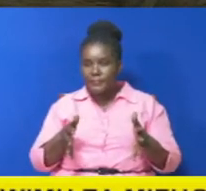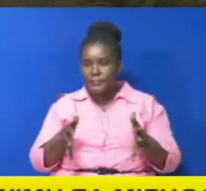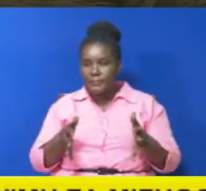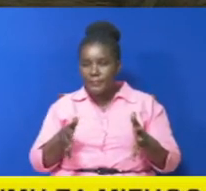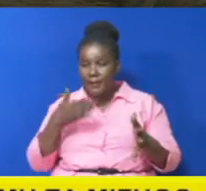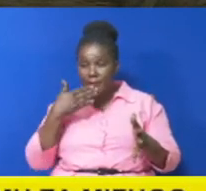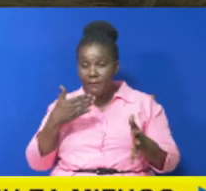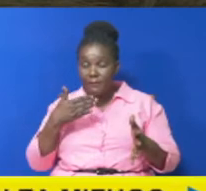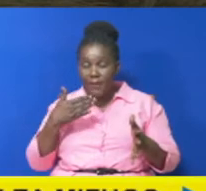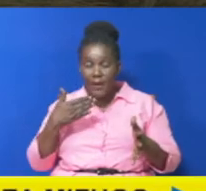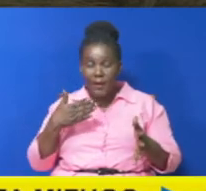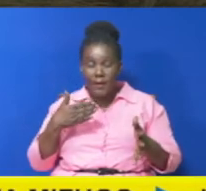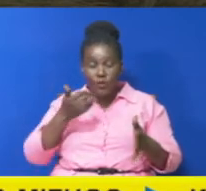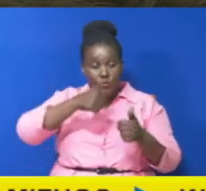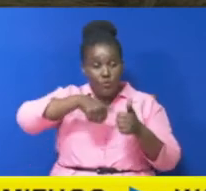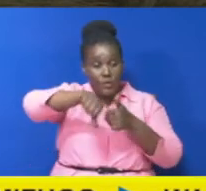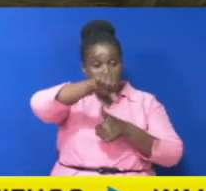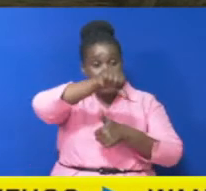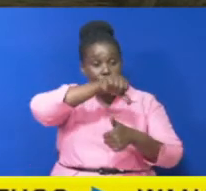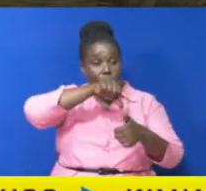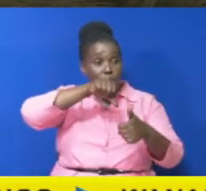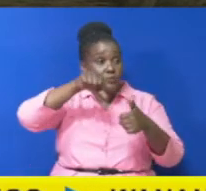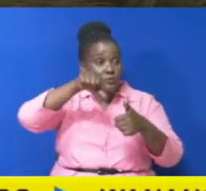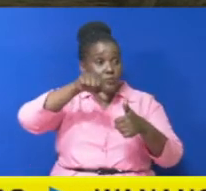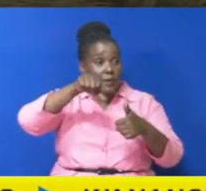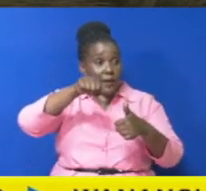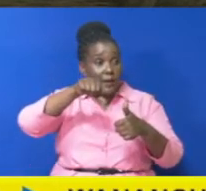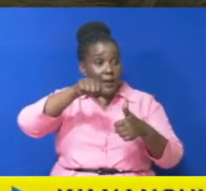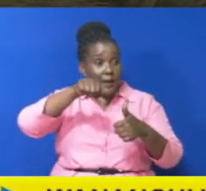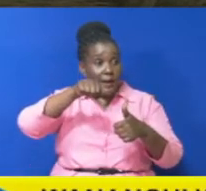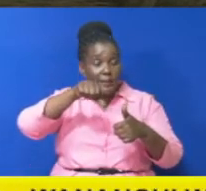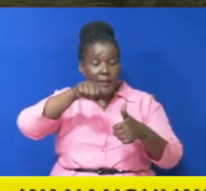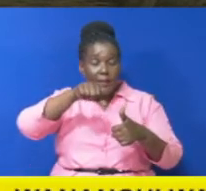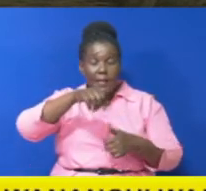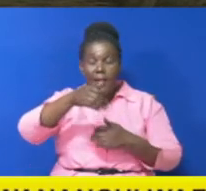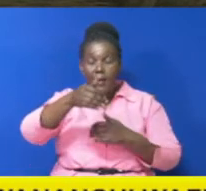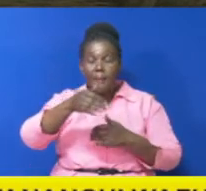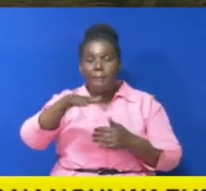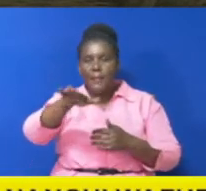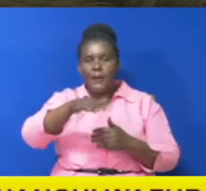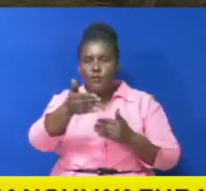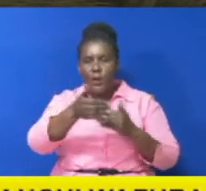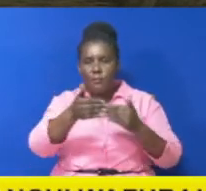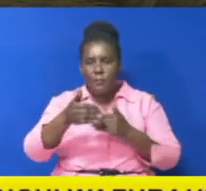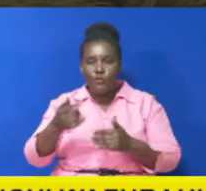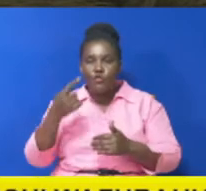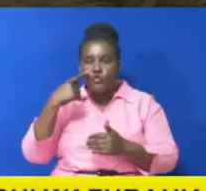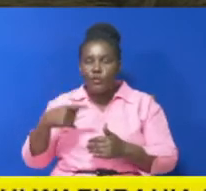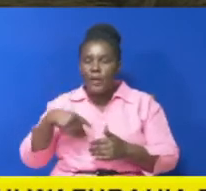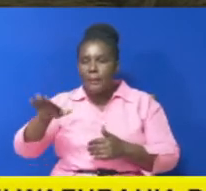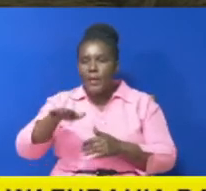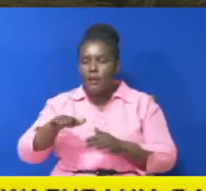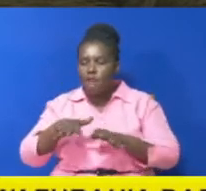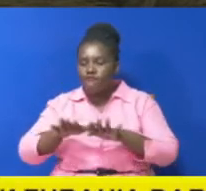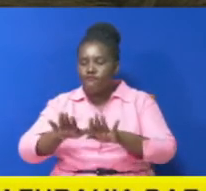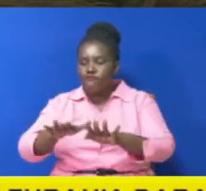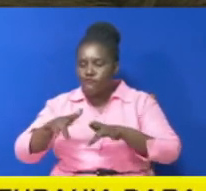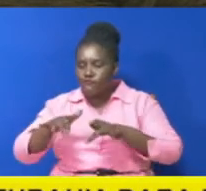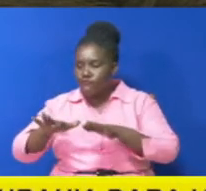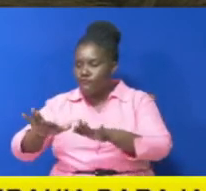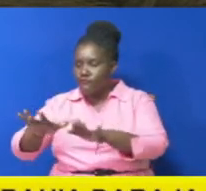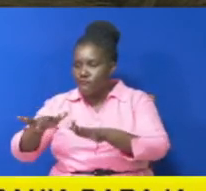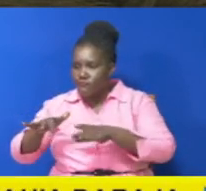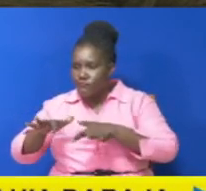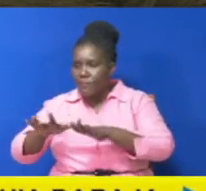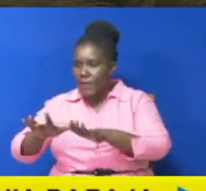hapa Mikocheni, utaona kuna massage parlors hizo nyingi sana kila kona, kila baada ya tua tano. Simaanishi kwamba